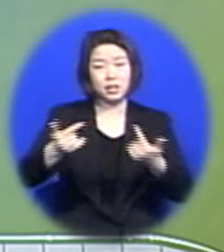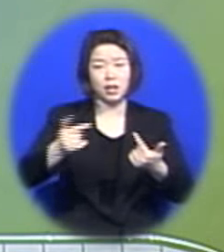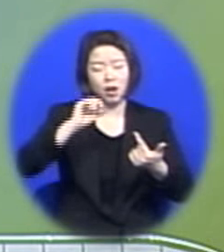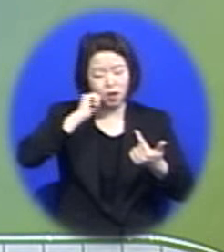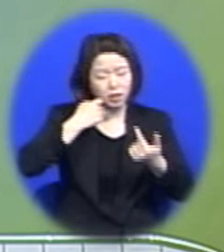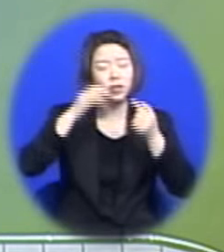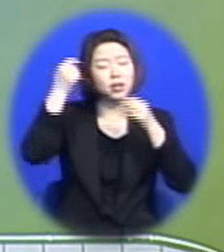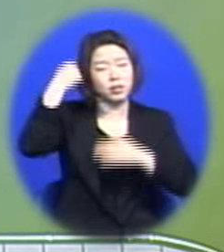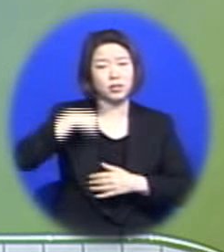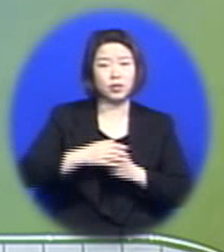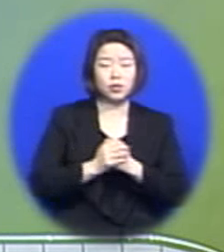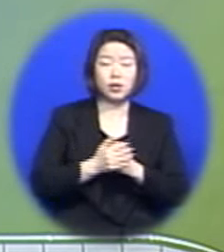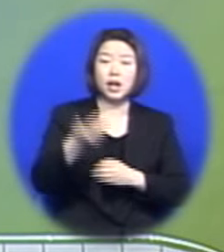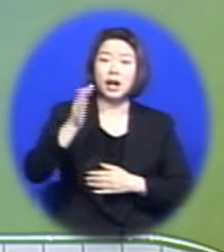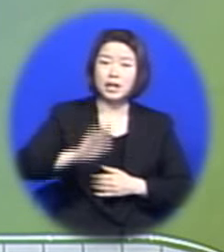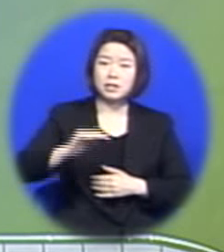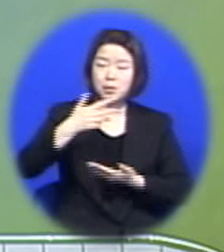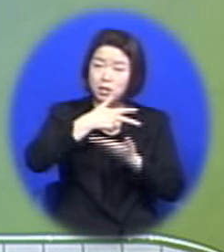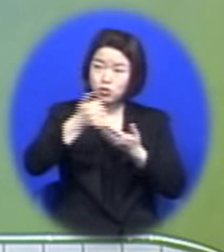주님을 바라보면서 기도하면